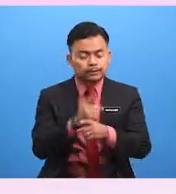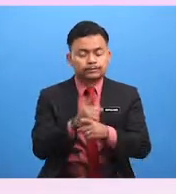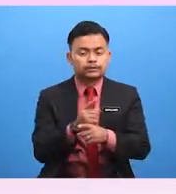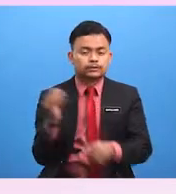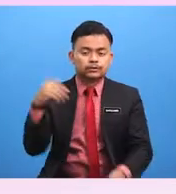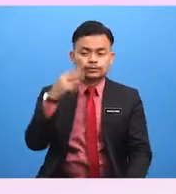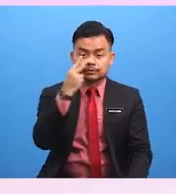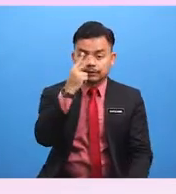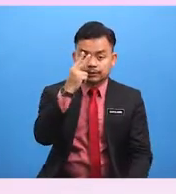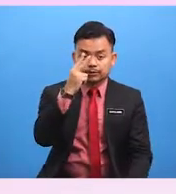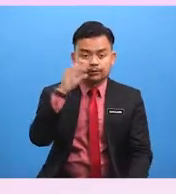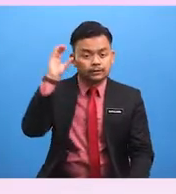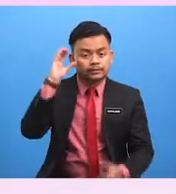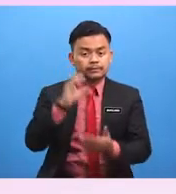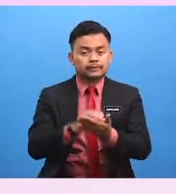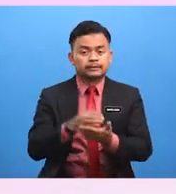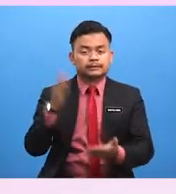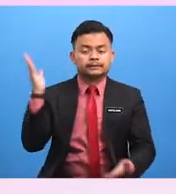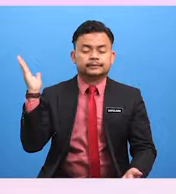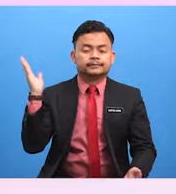situasi yang dipaparkan.